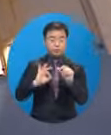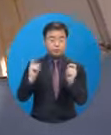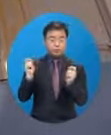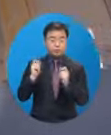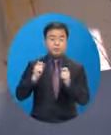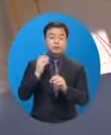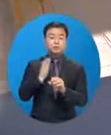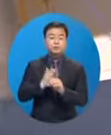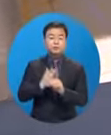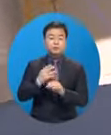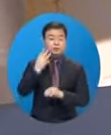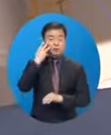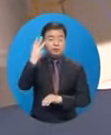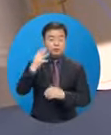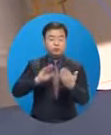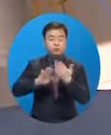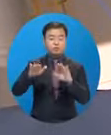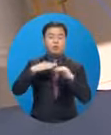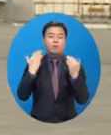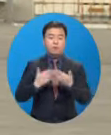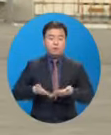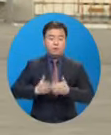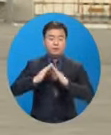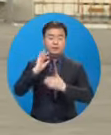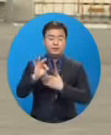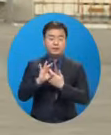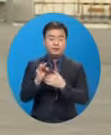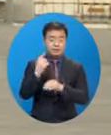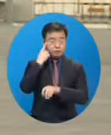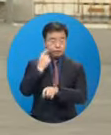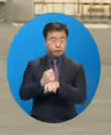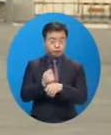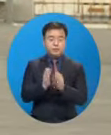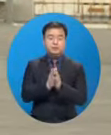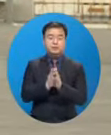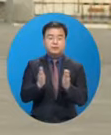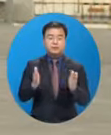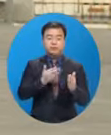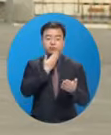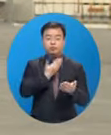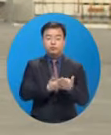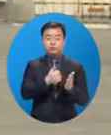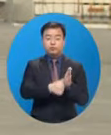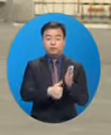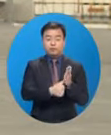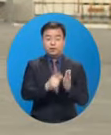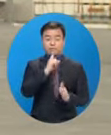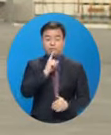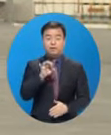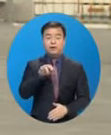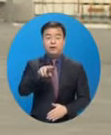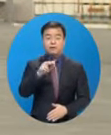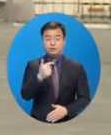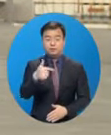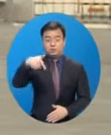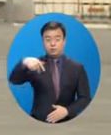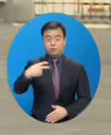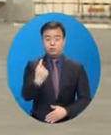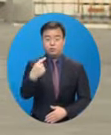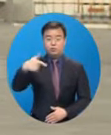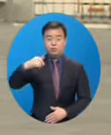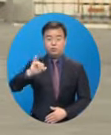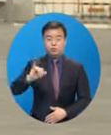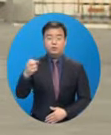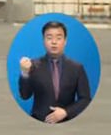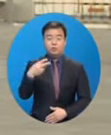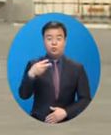엔진 연소 시험이 본격적으로 시작됩니다. 핵심 부품이라고 할수 있는 연소기, 터보 펌프가